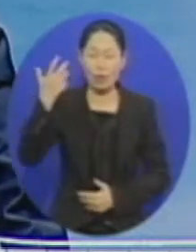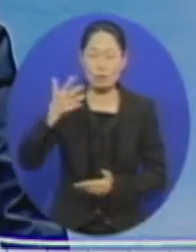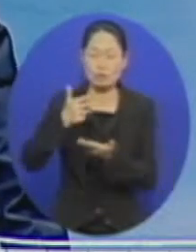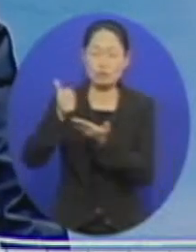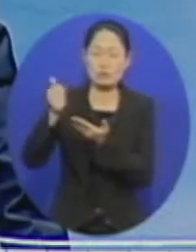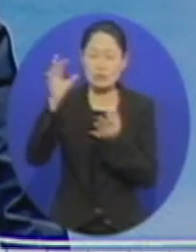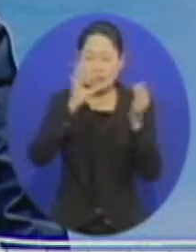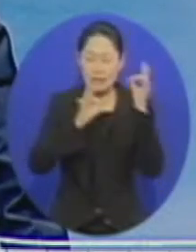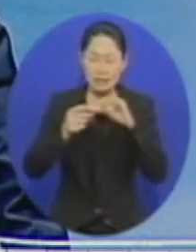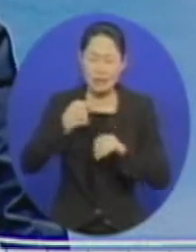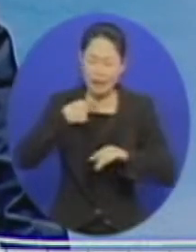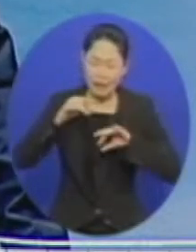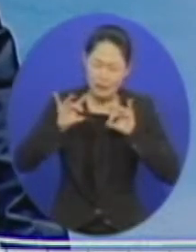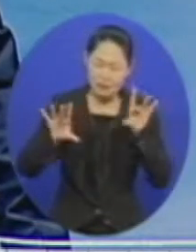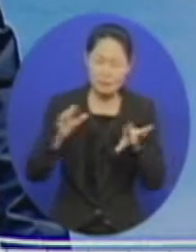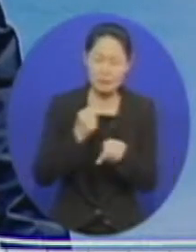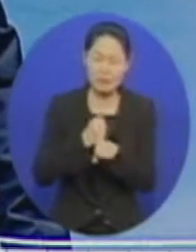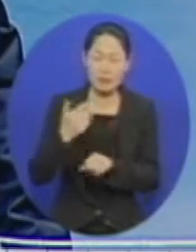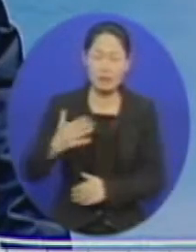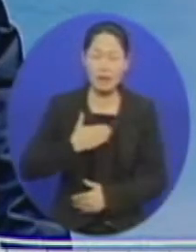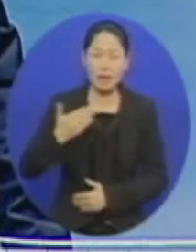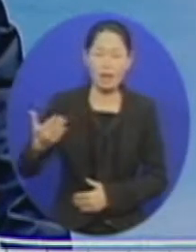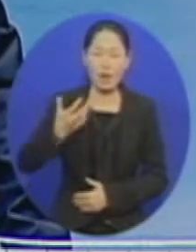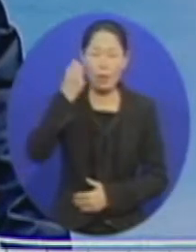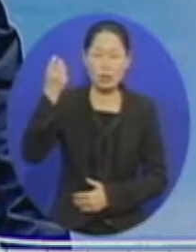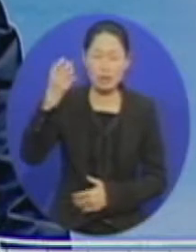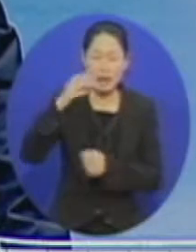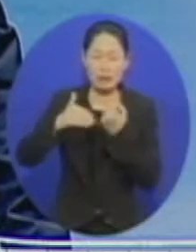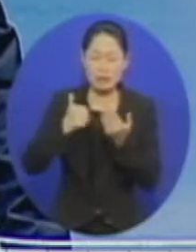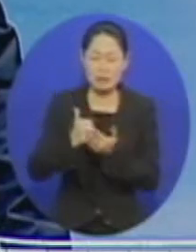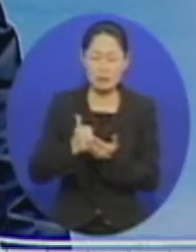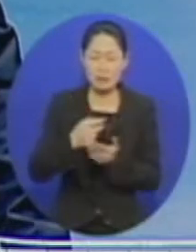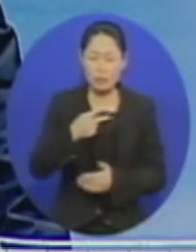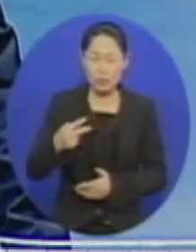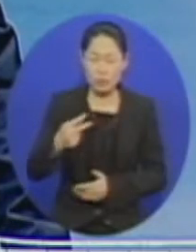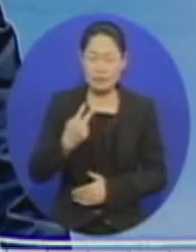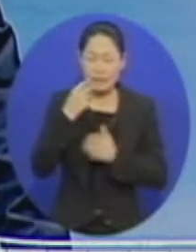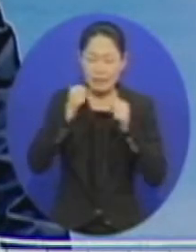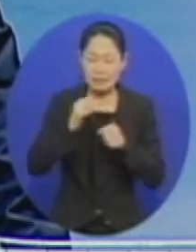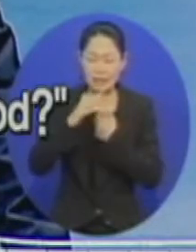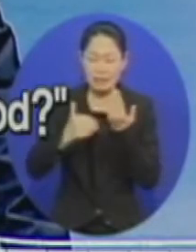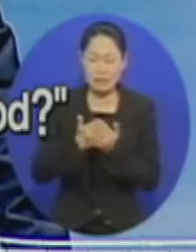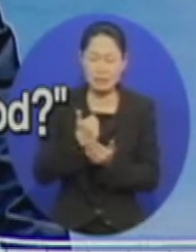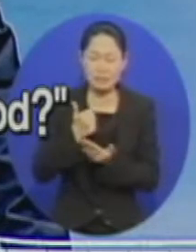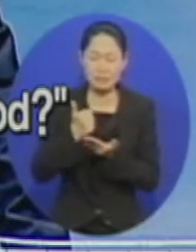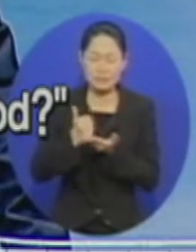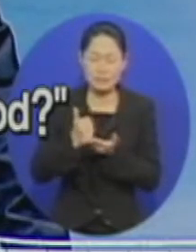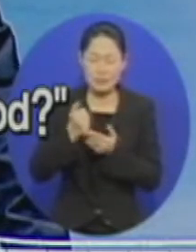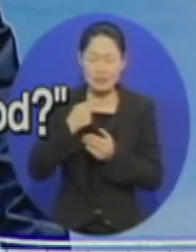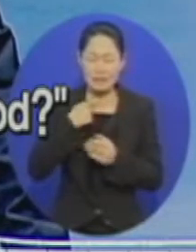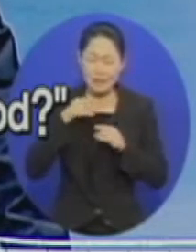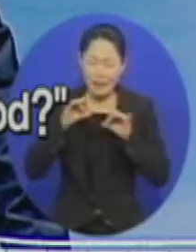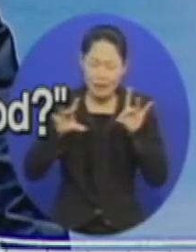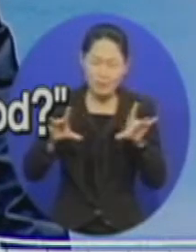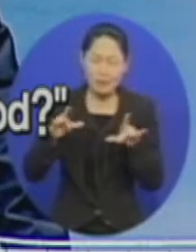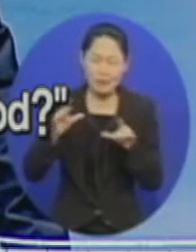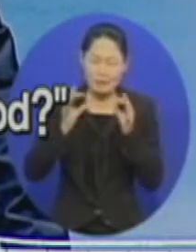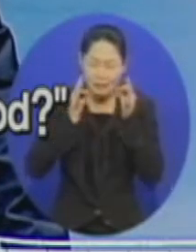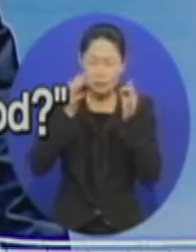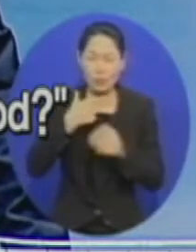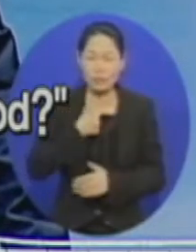갈급한 아이다 내 영혼이 하나님 곧 살아 계신 하나님을 갈망 하나이다 내가 어느 때에 나아가서